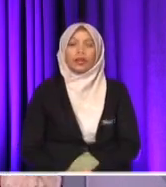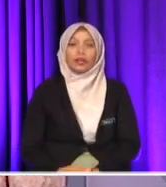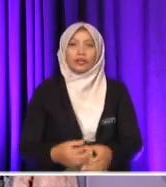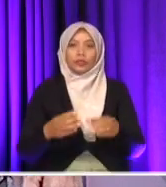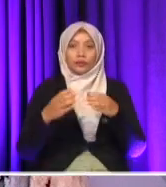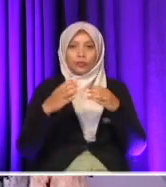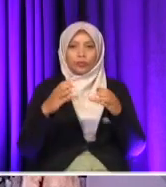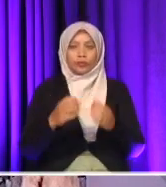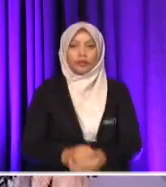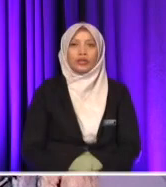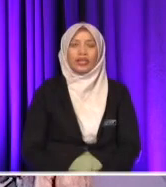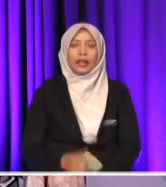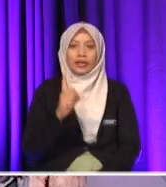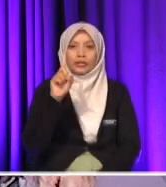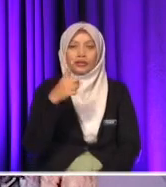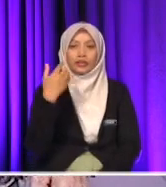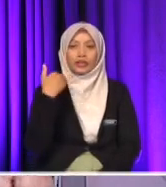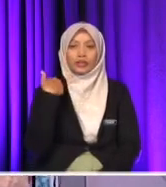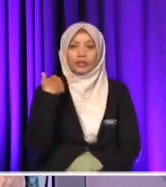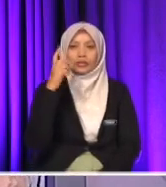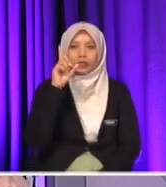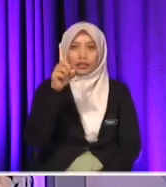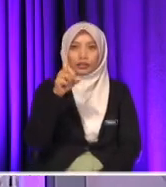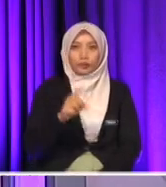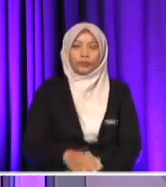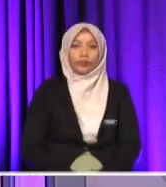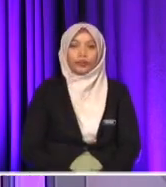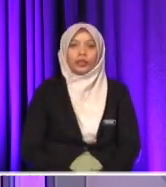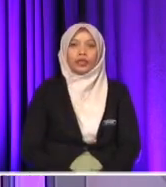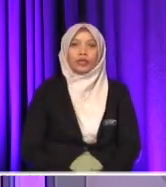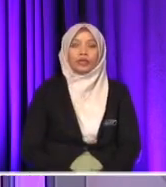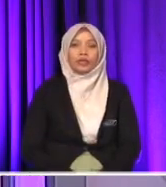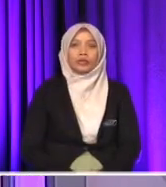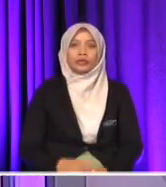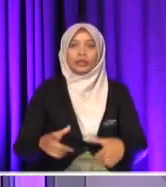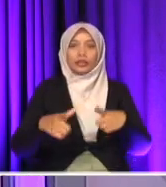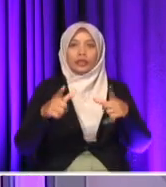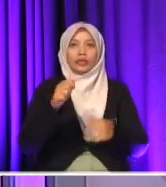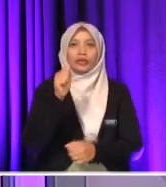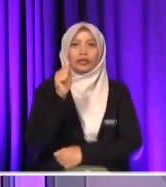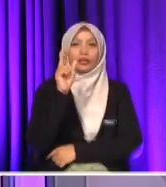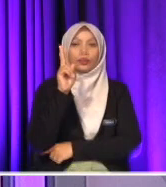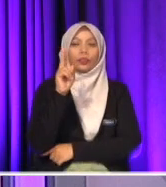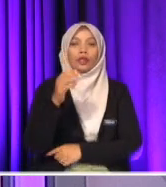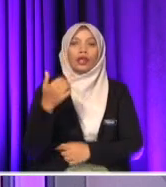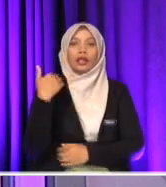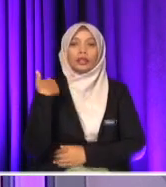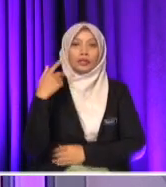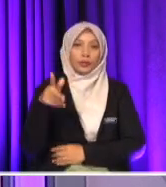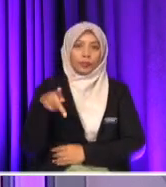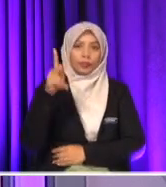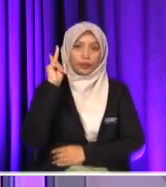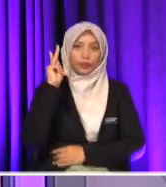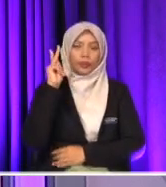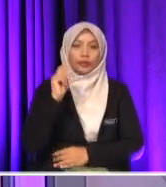terus, kita ada satu saja komponen iaitu perintang. Kan? Liter AU ni kita ada pemuat, okay, yang mana pemuat tadi,